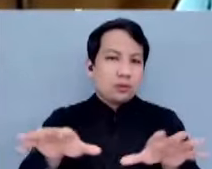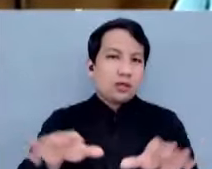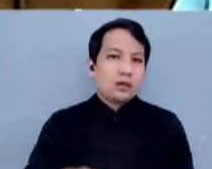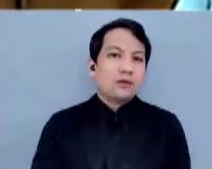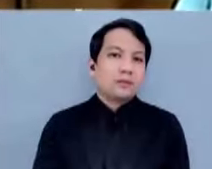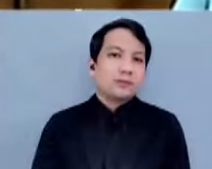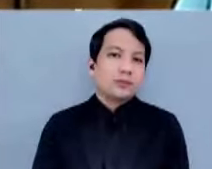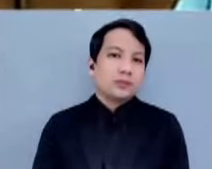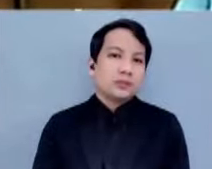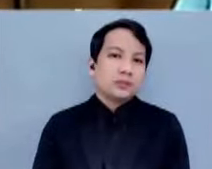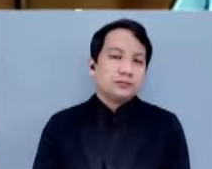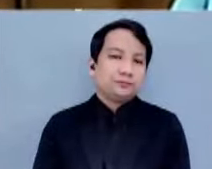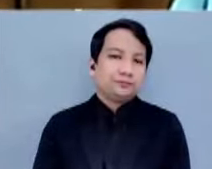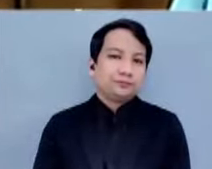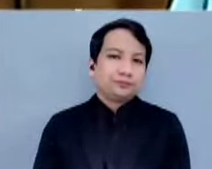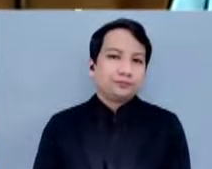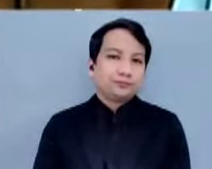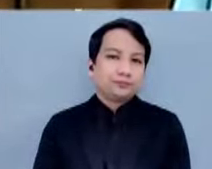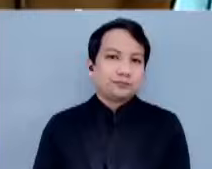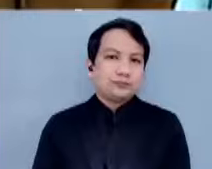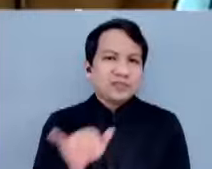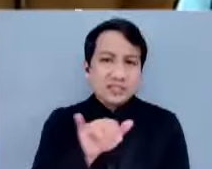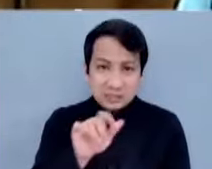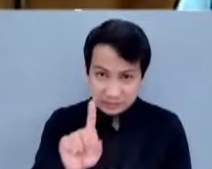So same day pa lang yun.